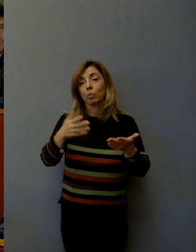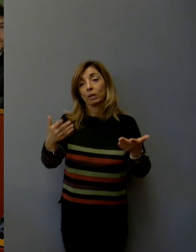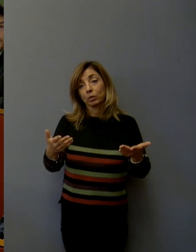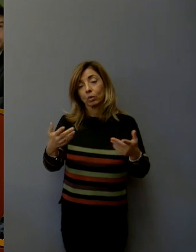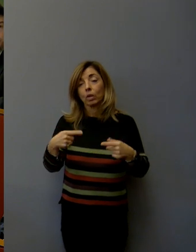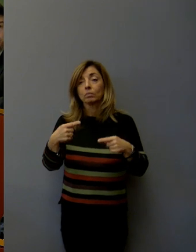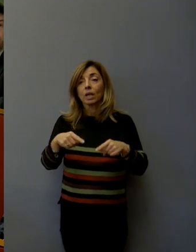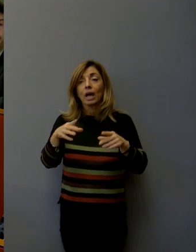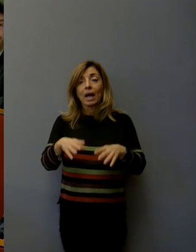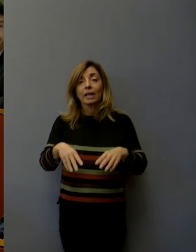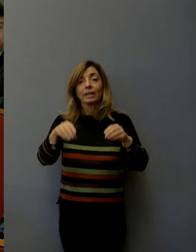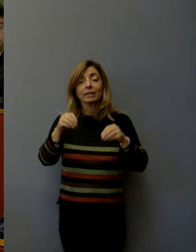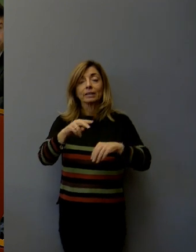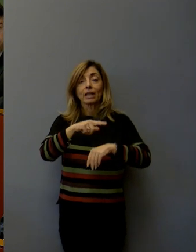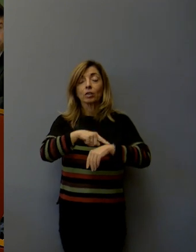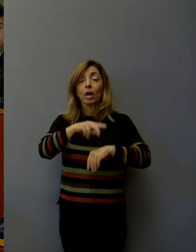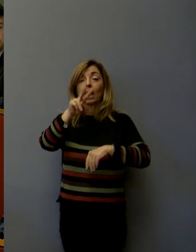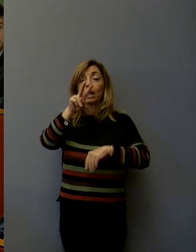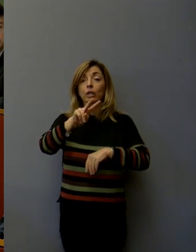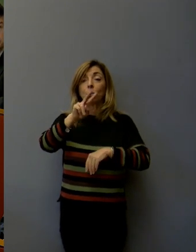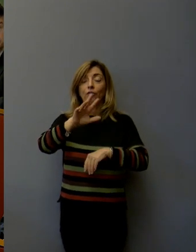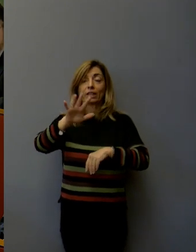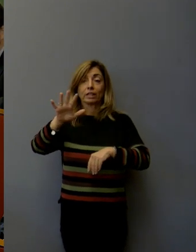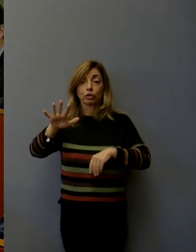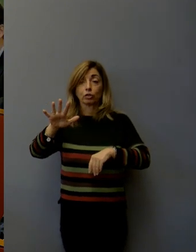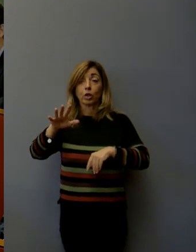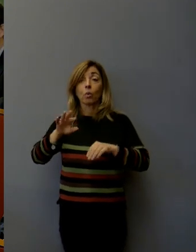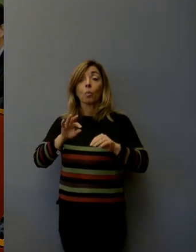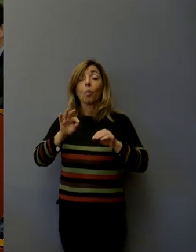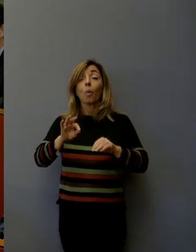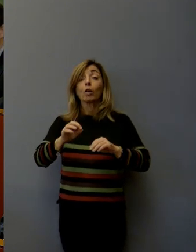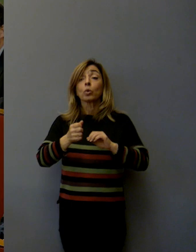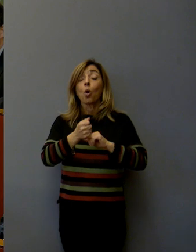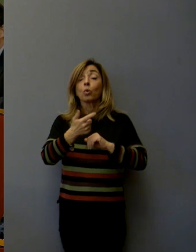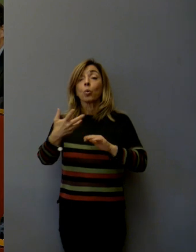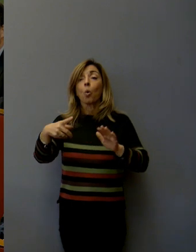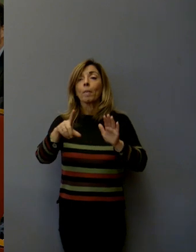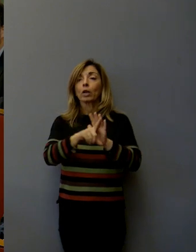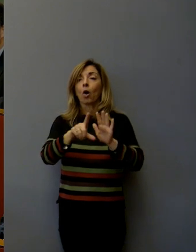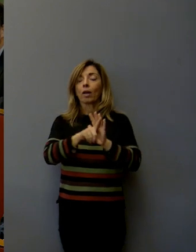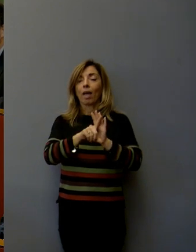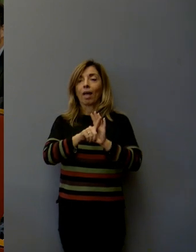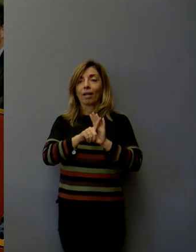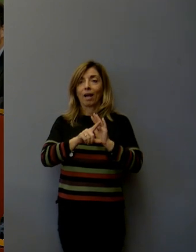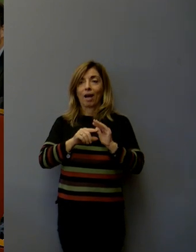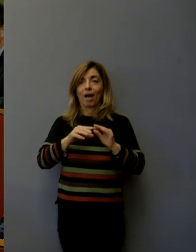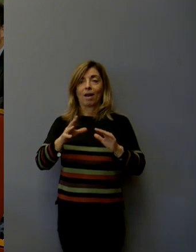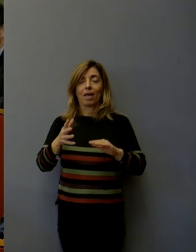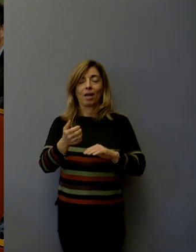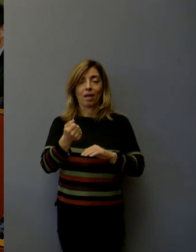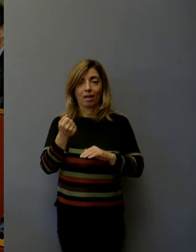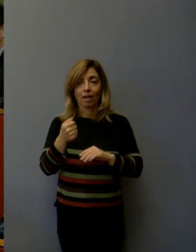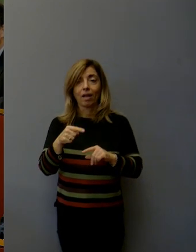quando il numero legale è stato raggiunto quindi sull'ordine dei lavori direi che l'ordine qua è segue una sola indicazione